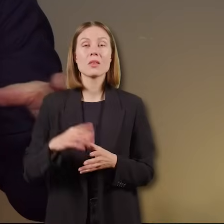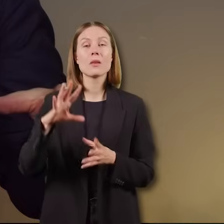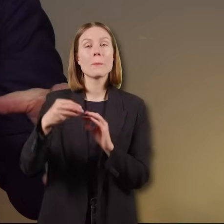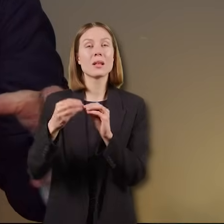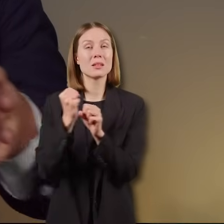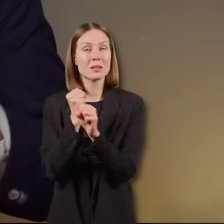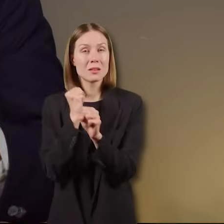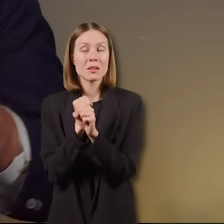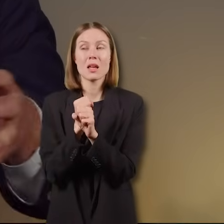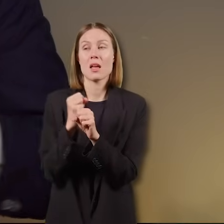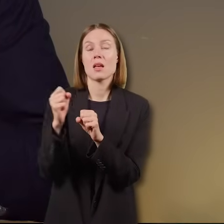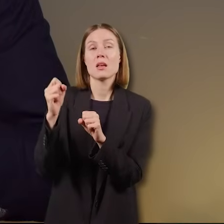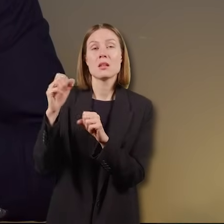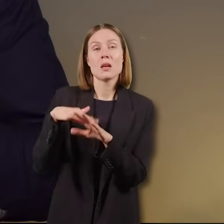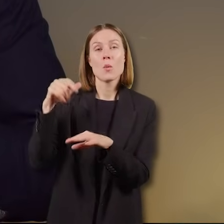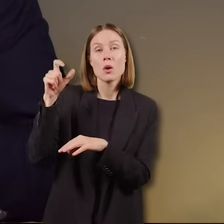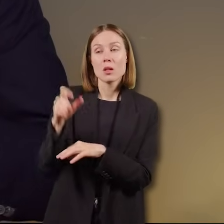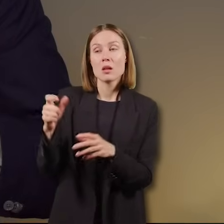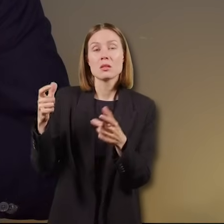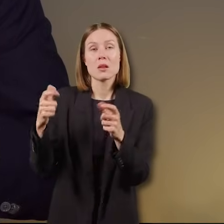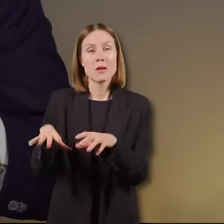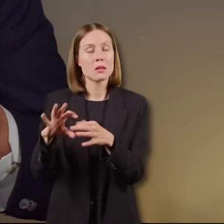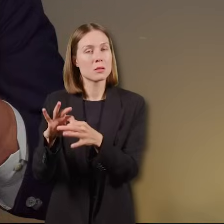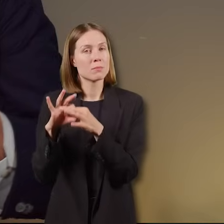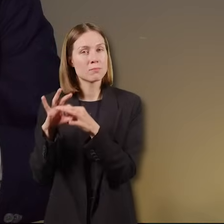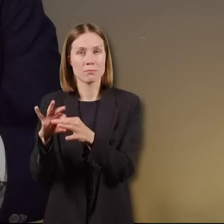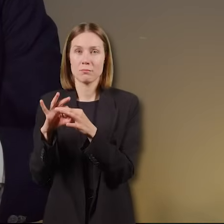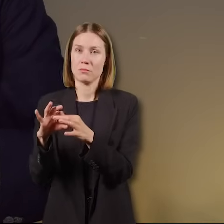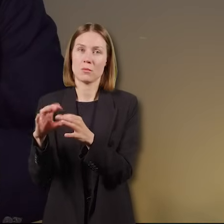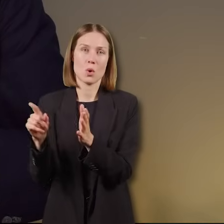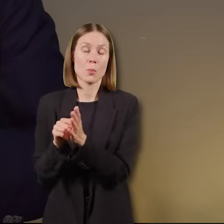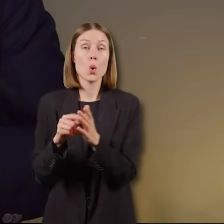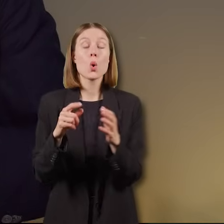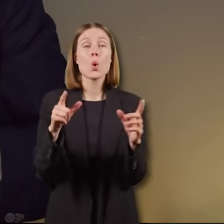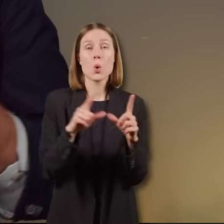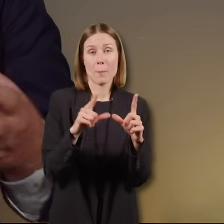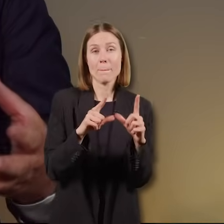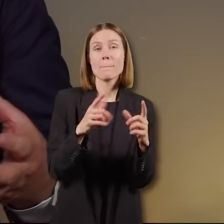bendradarbiavimas Seimo nario su savivalda turi būti labai tamprus. Su Ukmergės